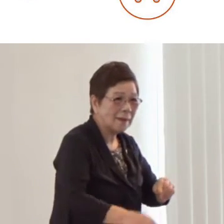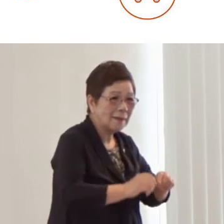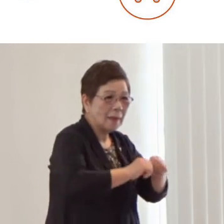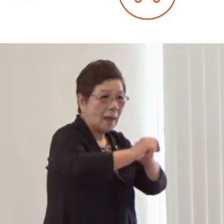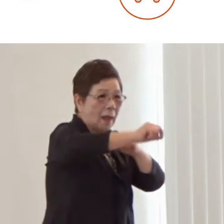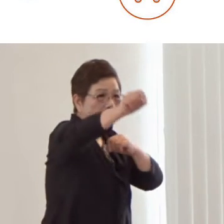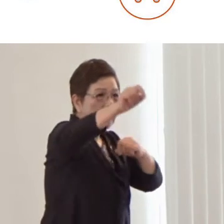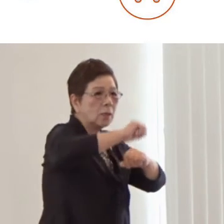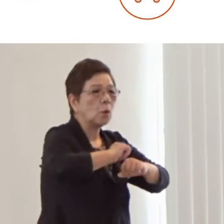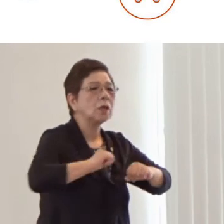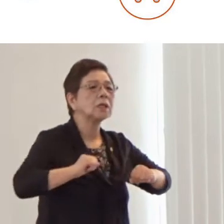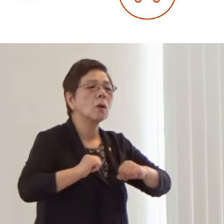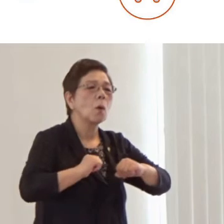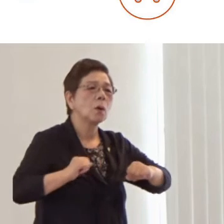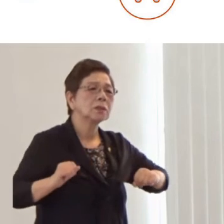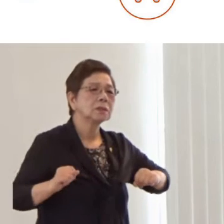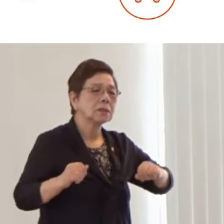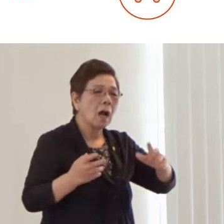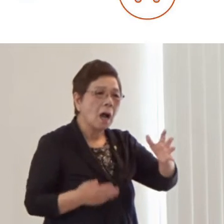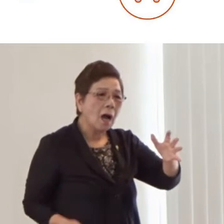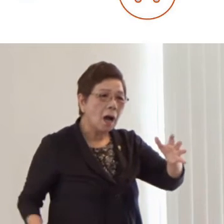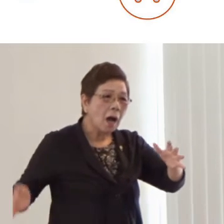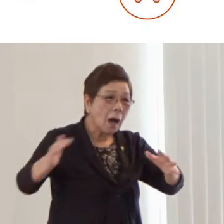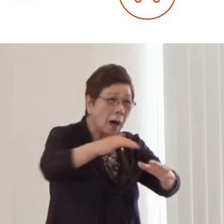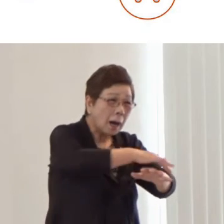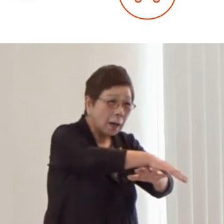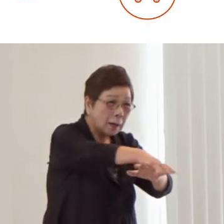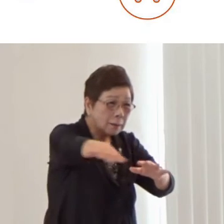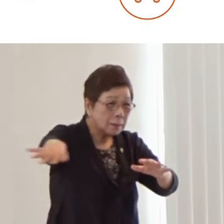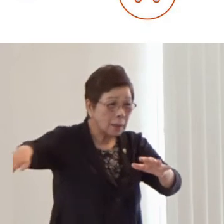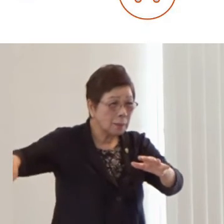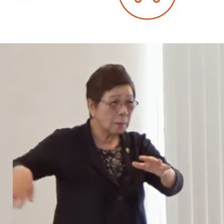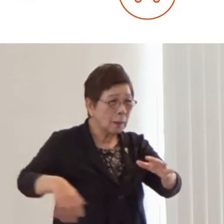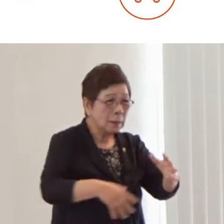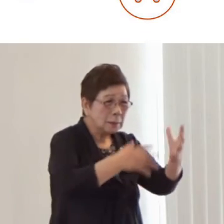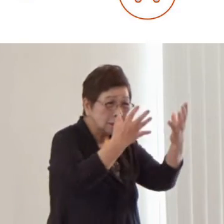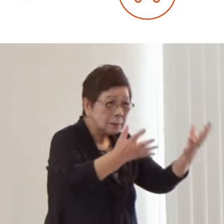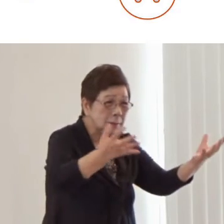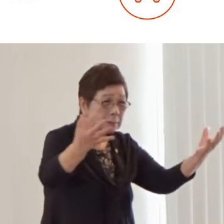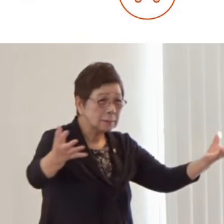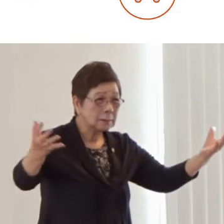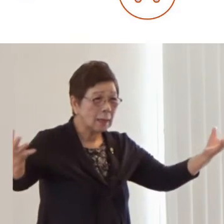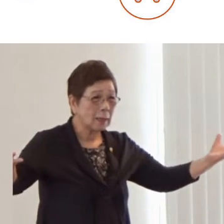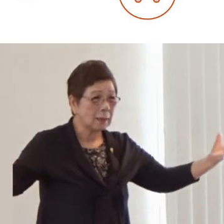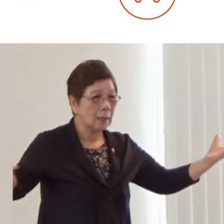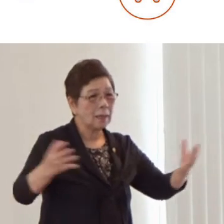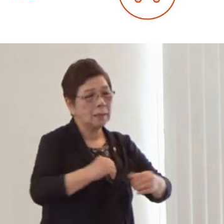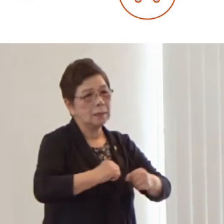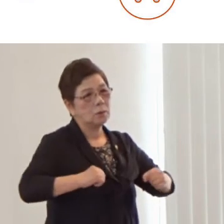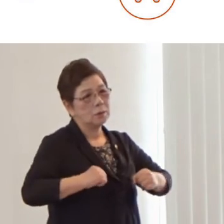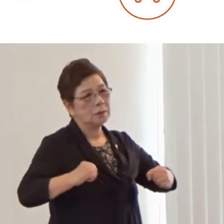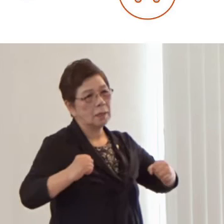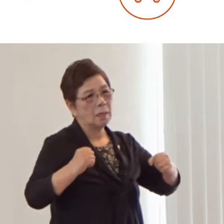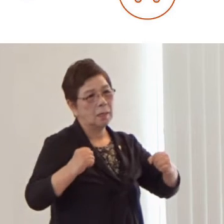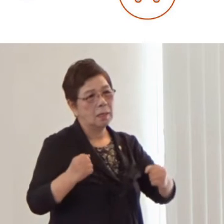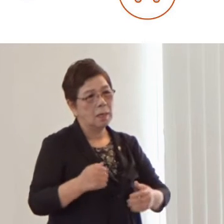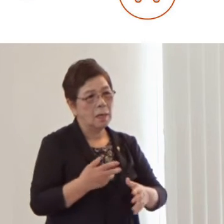が、あふれるばかりの命が、豊かな命が私たちに注がれている。